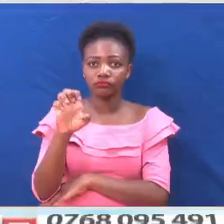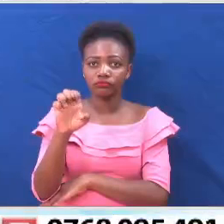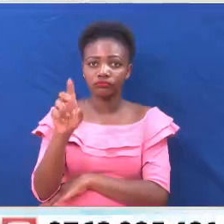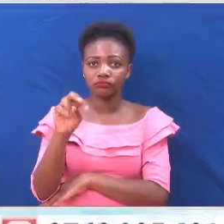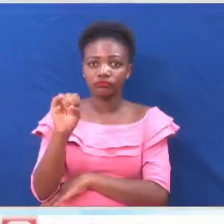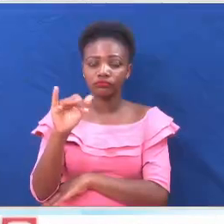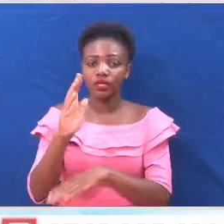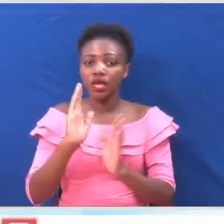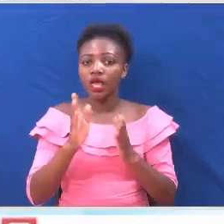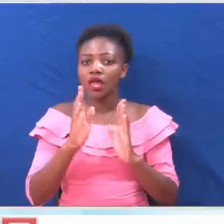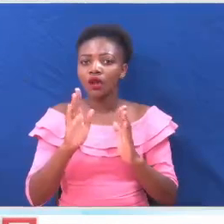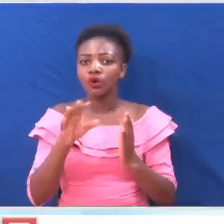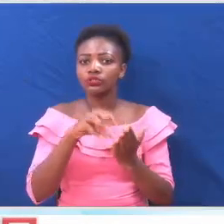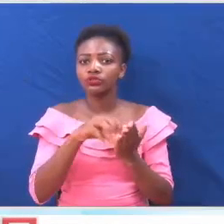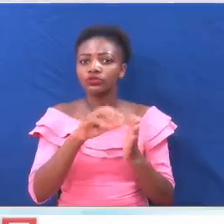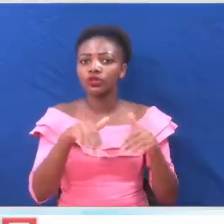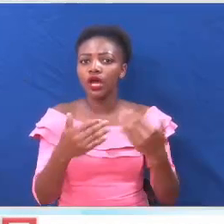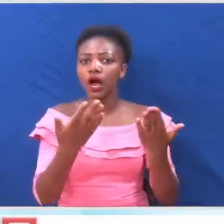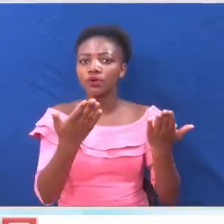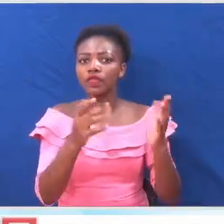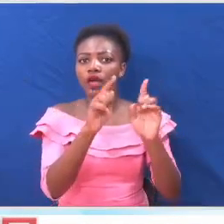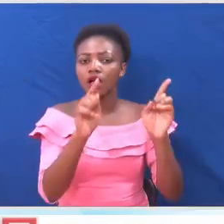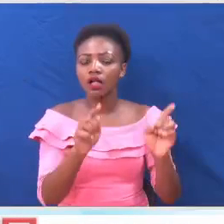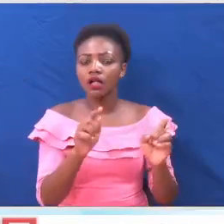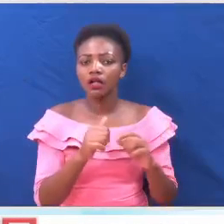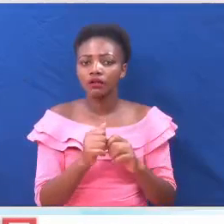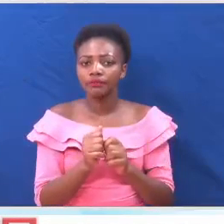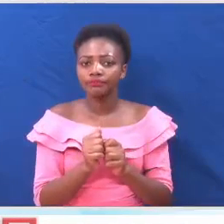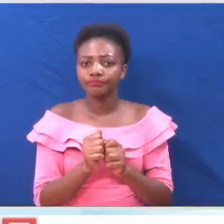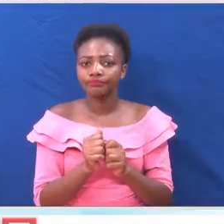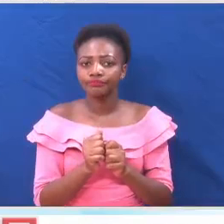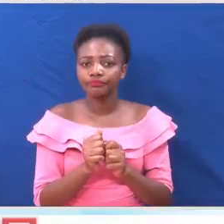charo mwacharo iwapo unanyipata Hali Iko vipi pale